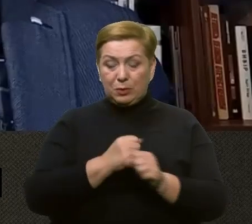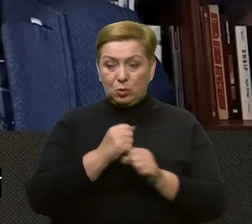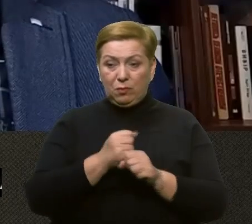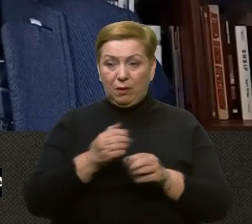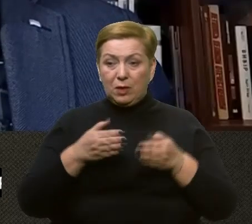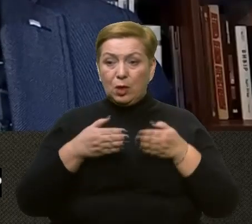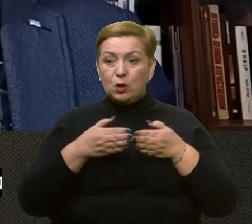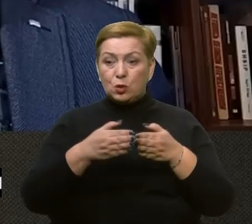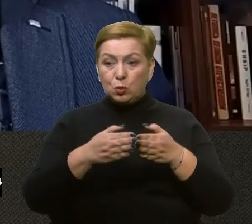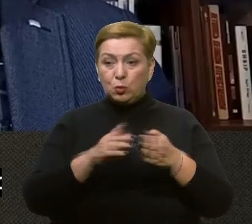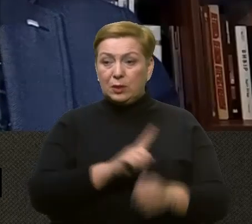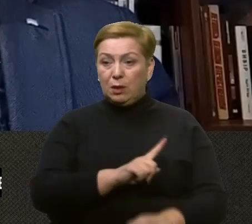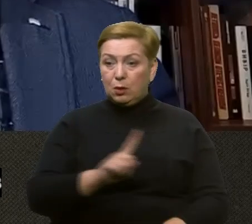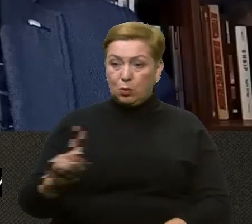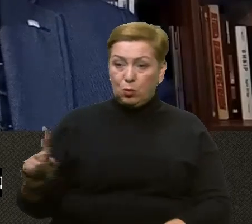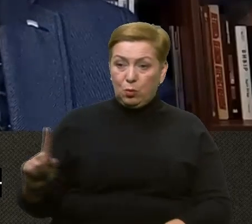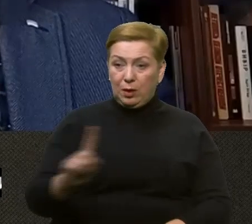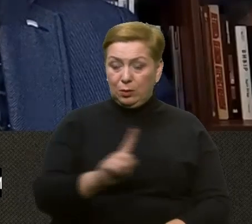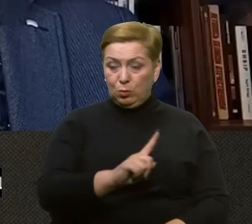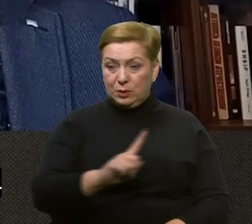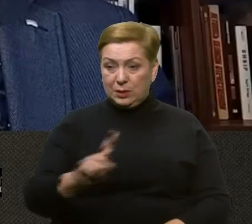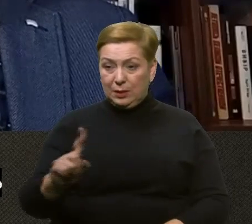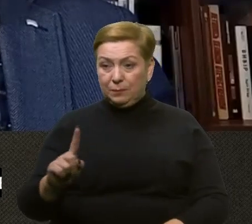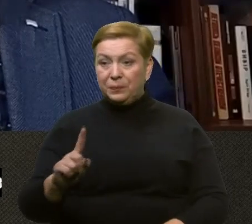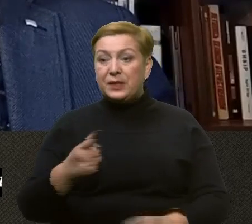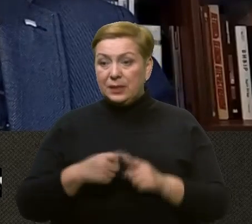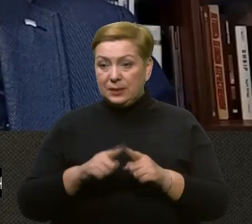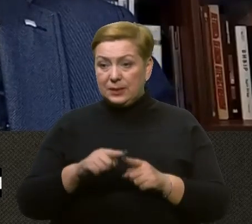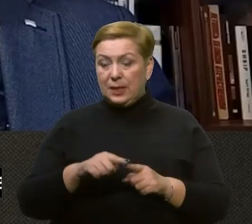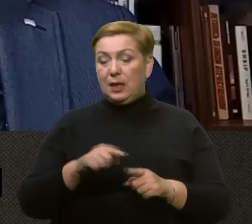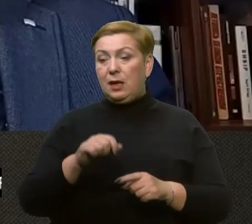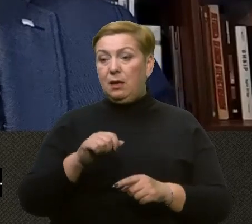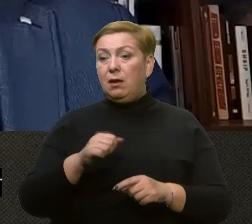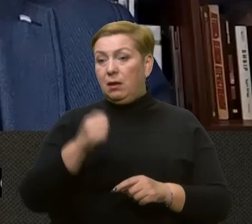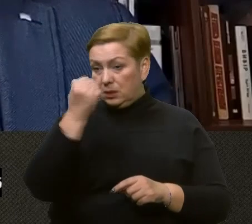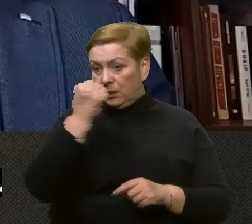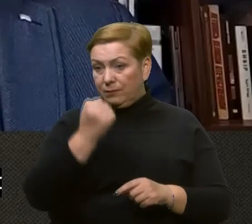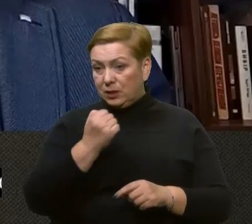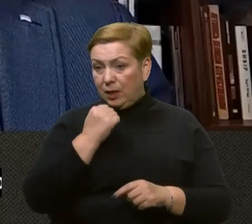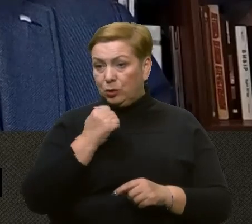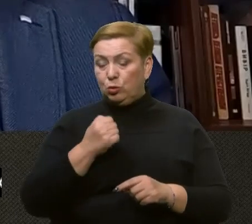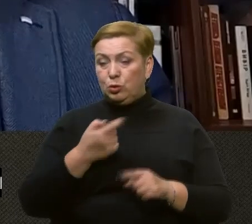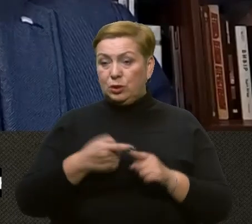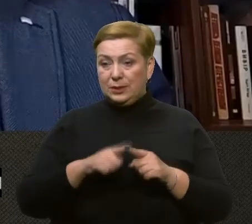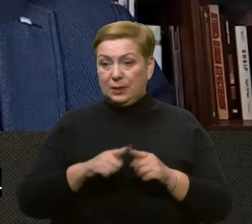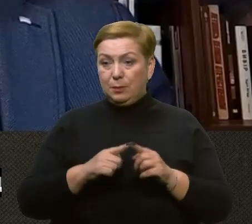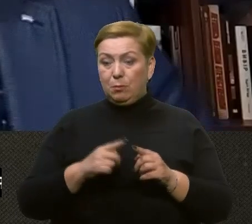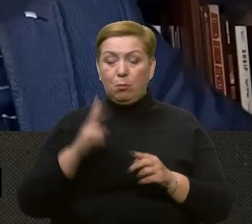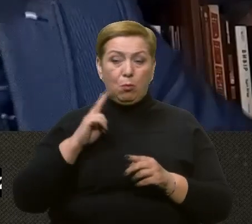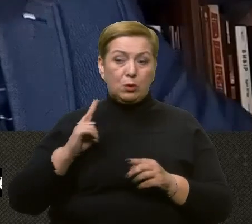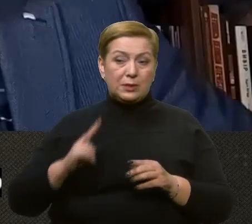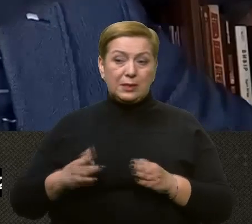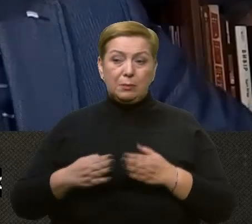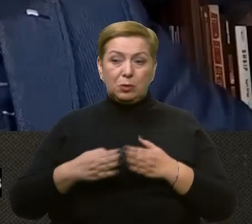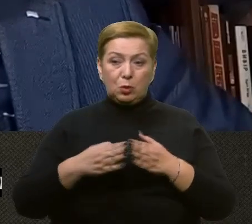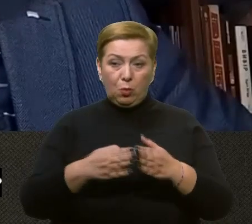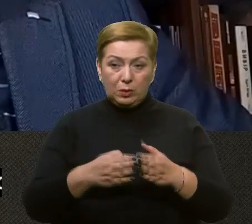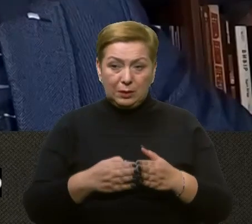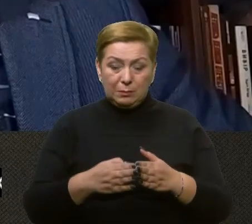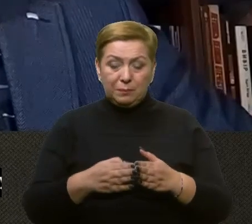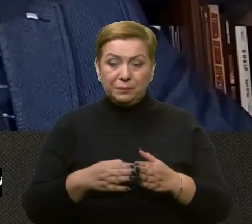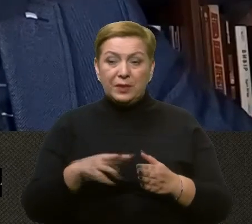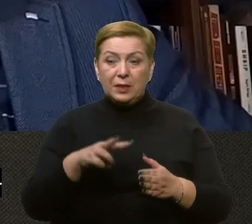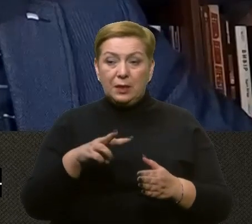завдяки застосуванню цих морських дронів. Ми не були першими, хто їх розробив і застосовував, але довели до, скажімо,